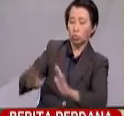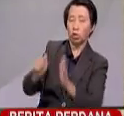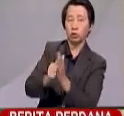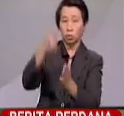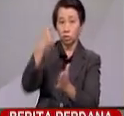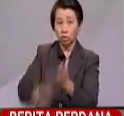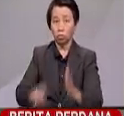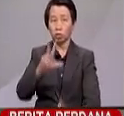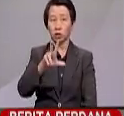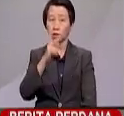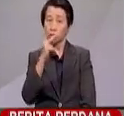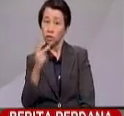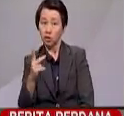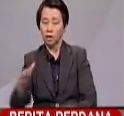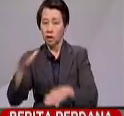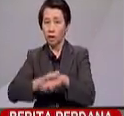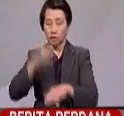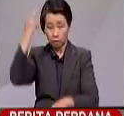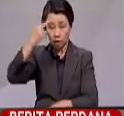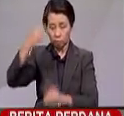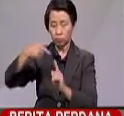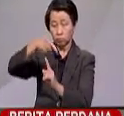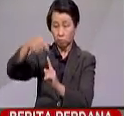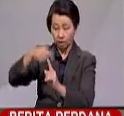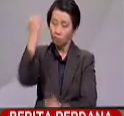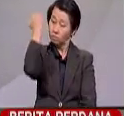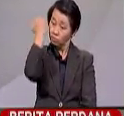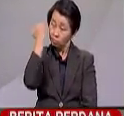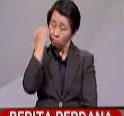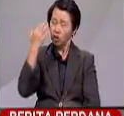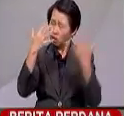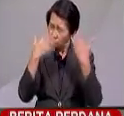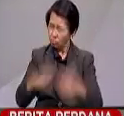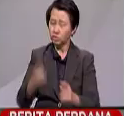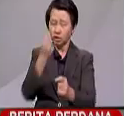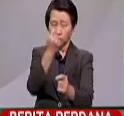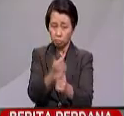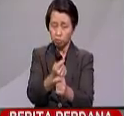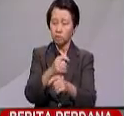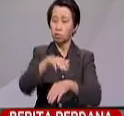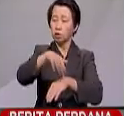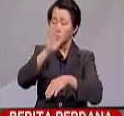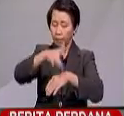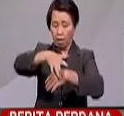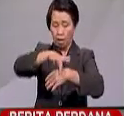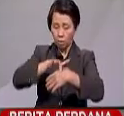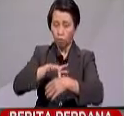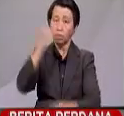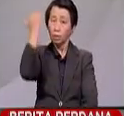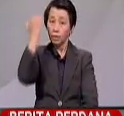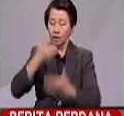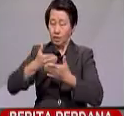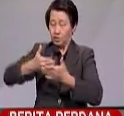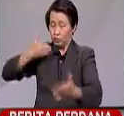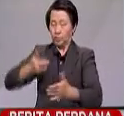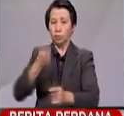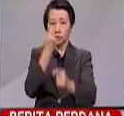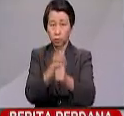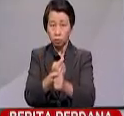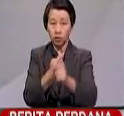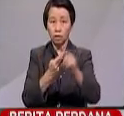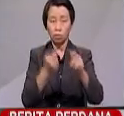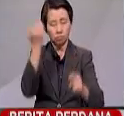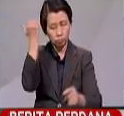kos RM3,000 atas alasan tarikh perbicaraan telah ditetapkan lebih awal. Mahkamah sebelum itu menetapkan